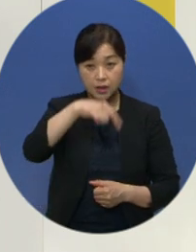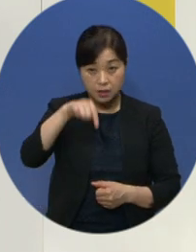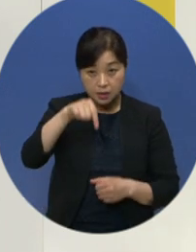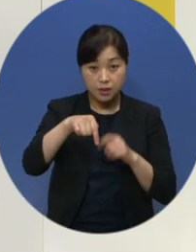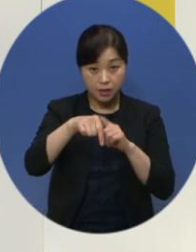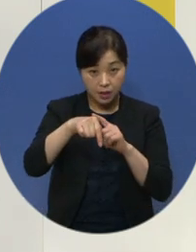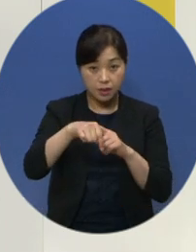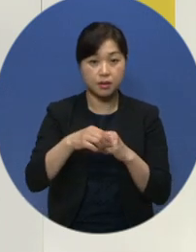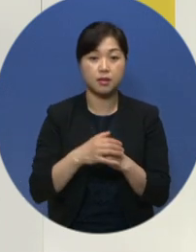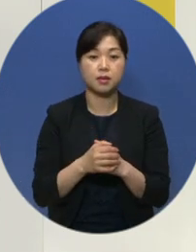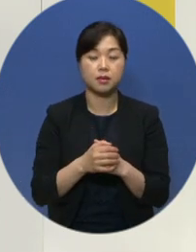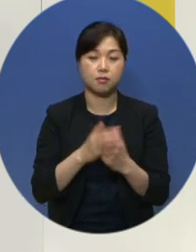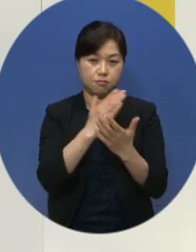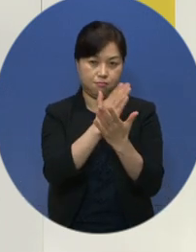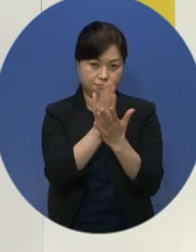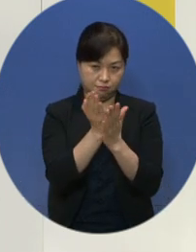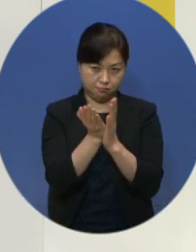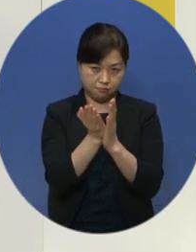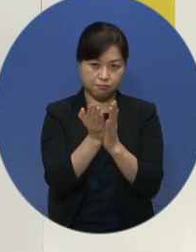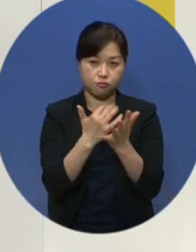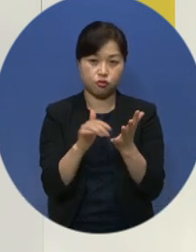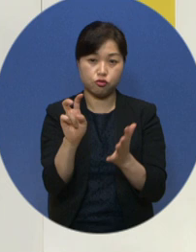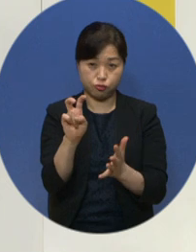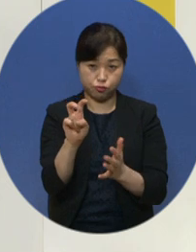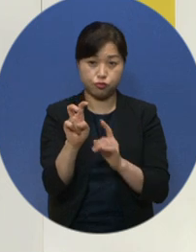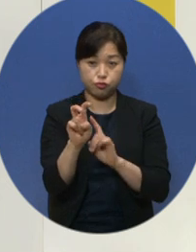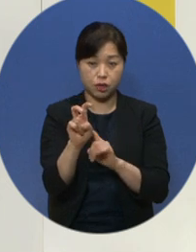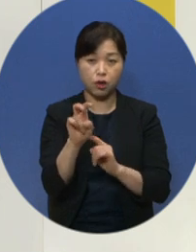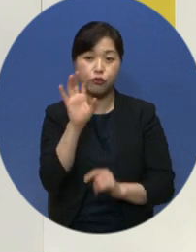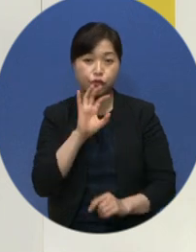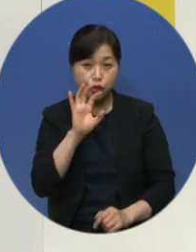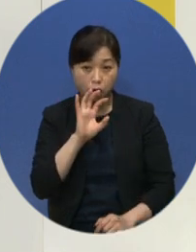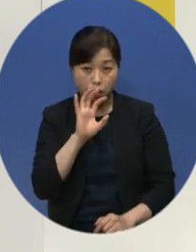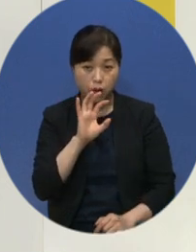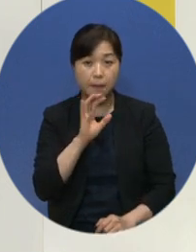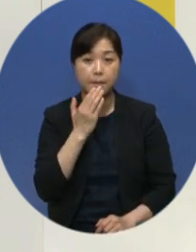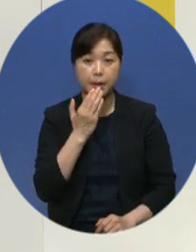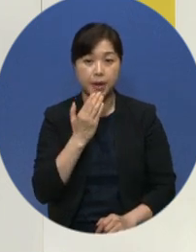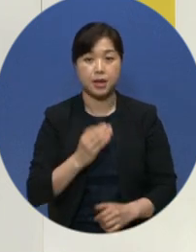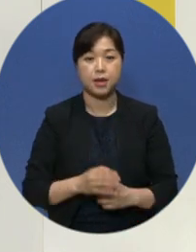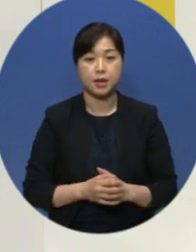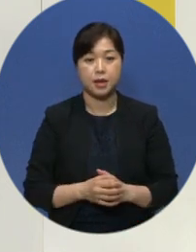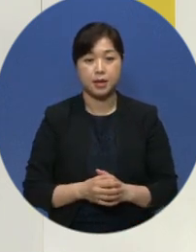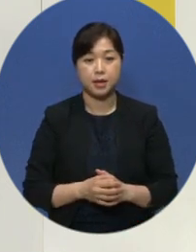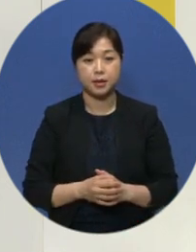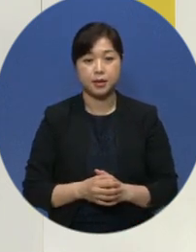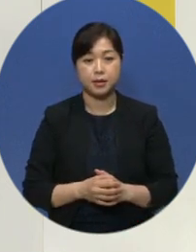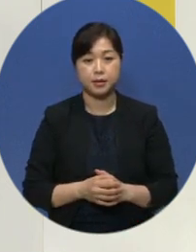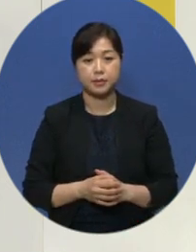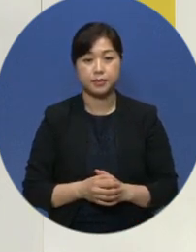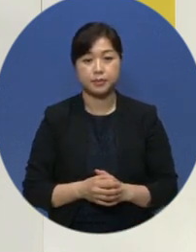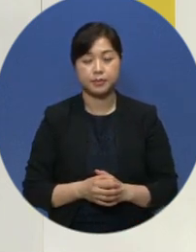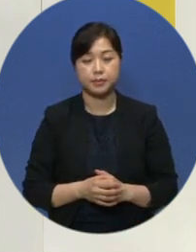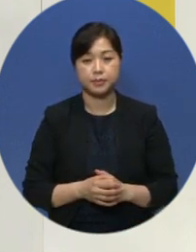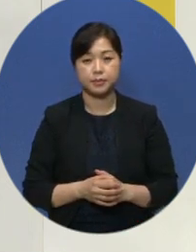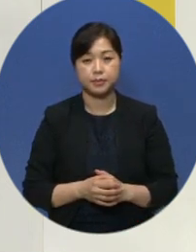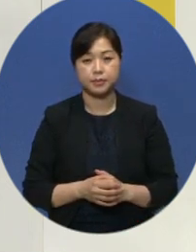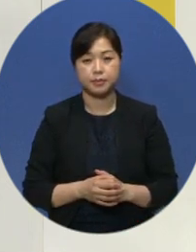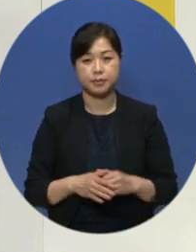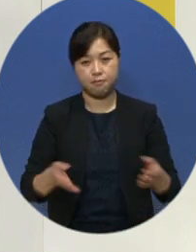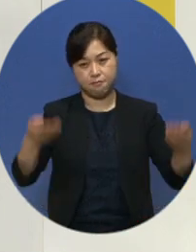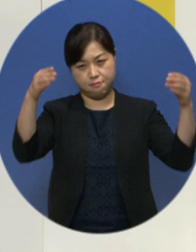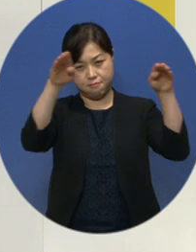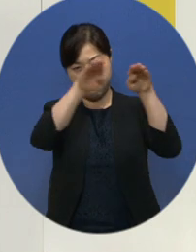수묵의 정도의 에 종목들이 훈련을 하고 있구요 예 거기는 뭐 아주 그 편의시설이 라든지